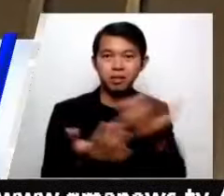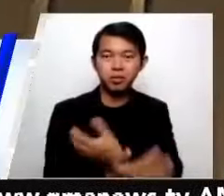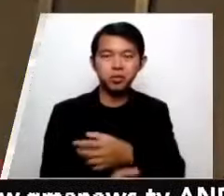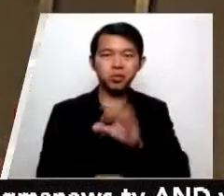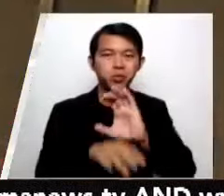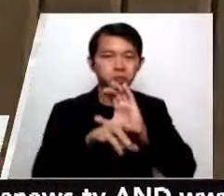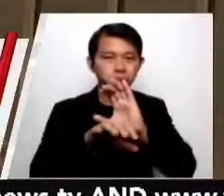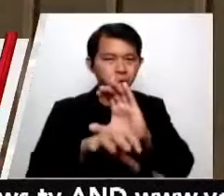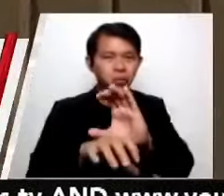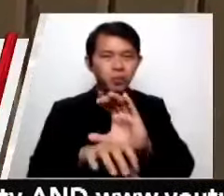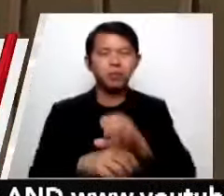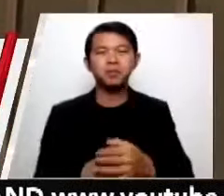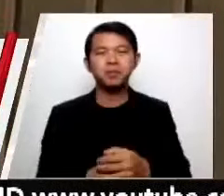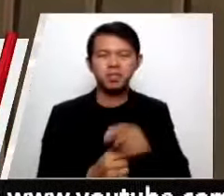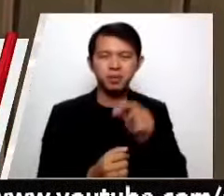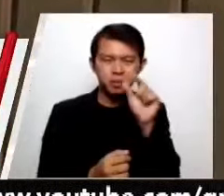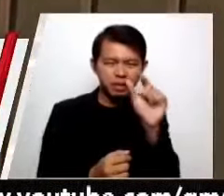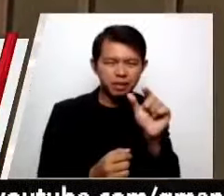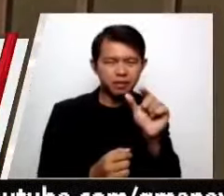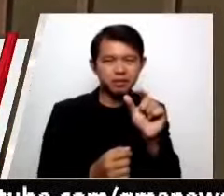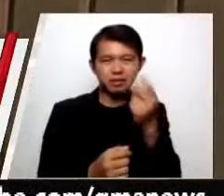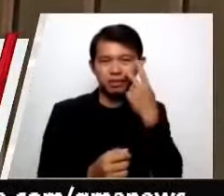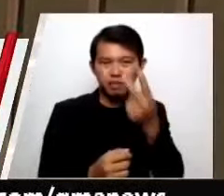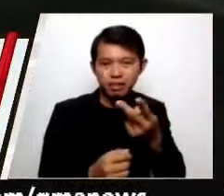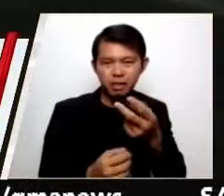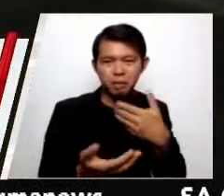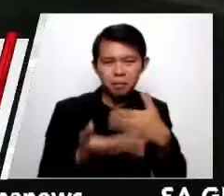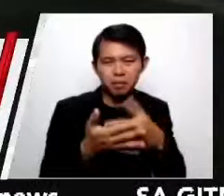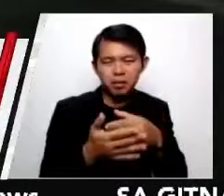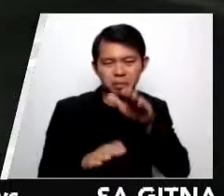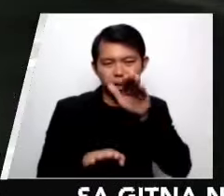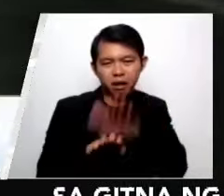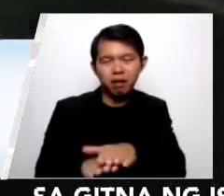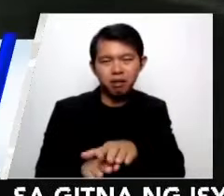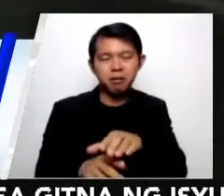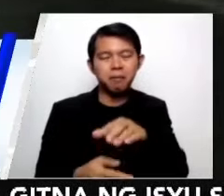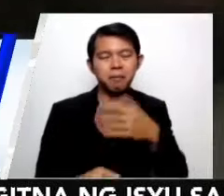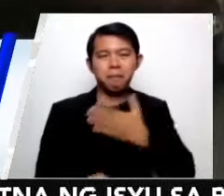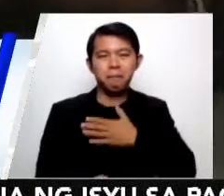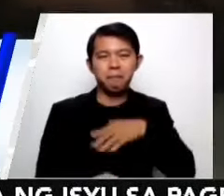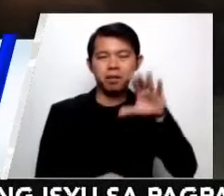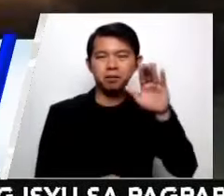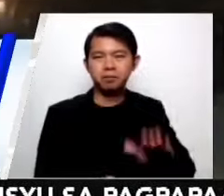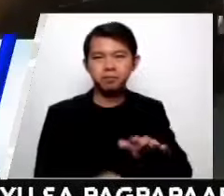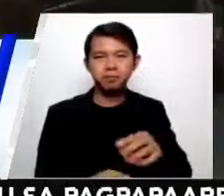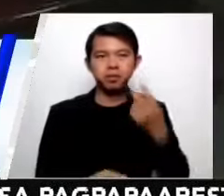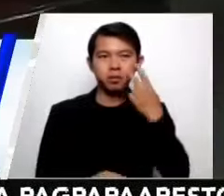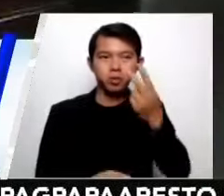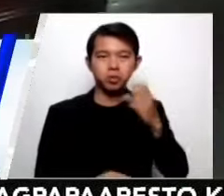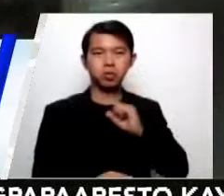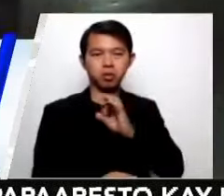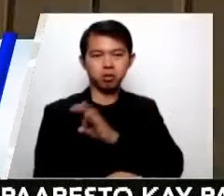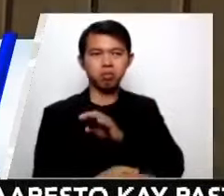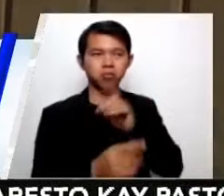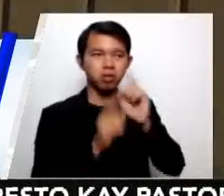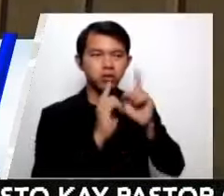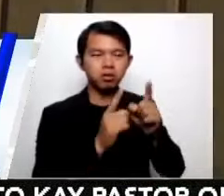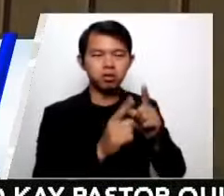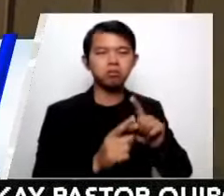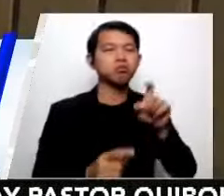Ipis maliit, tapos muntik na maapakan ng anak ko. Kinausap niya yung isang personnel, pinalinis na yung nahihiya ako. Kasi